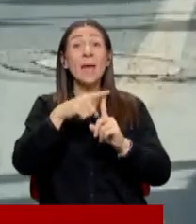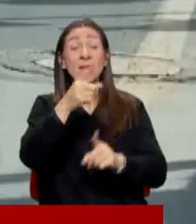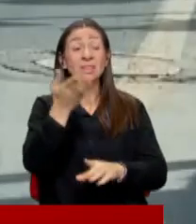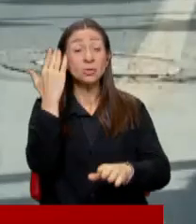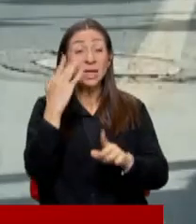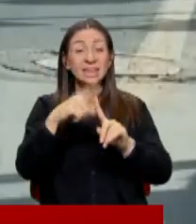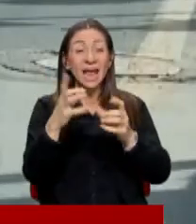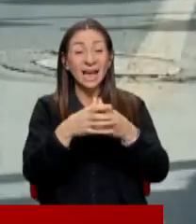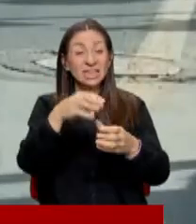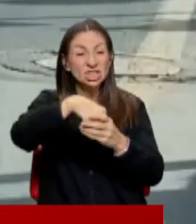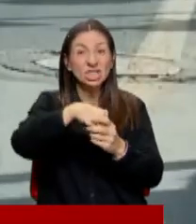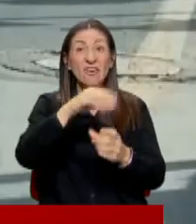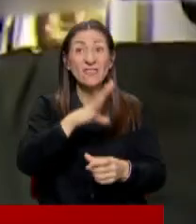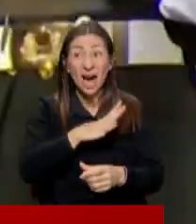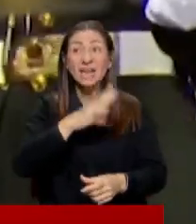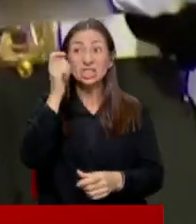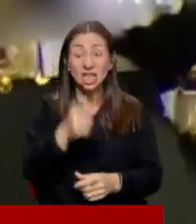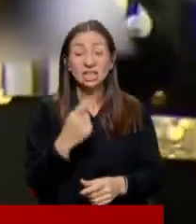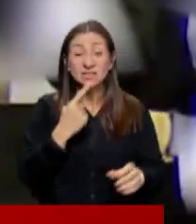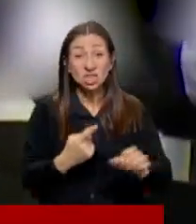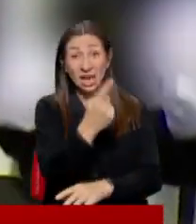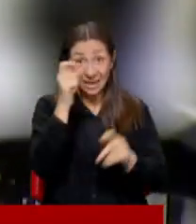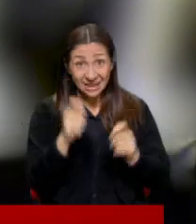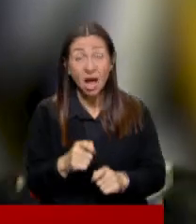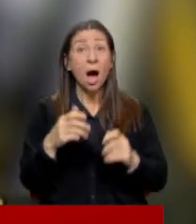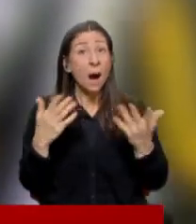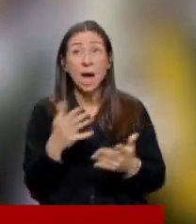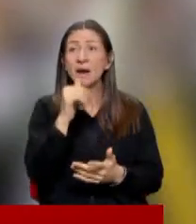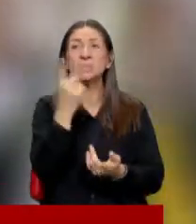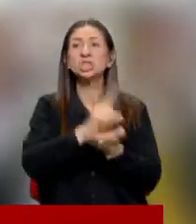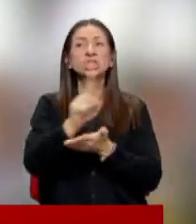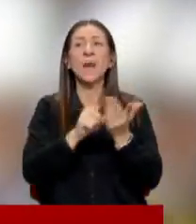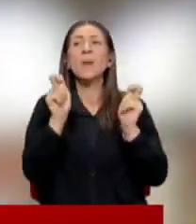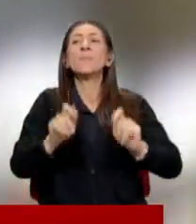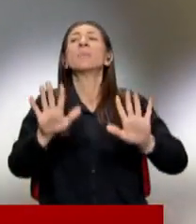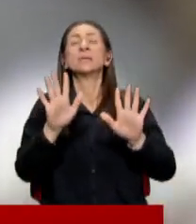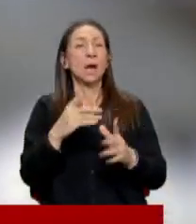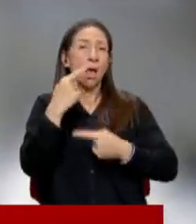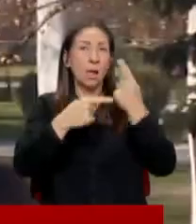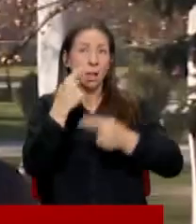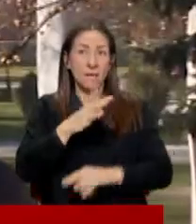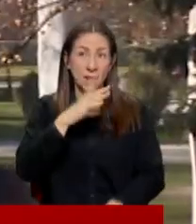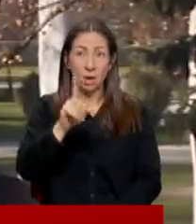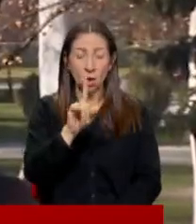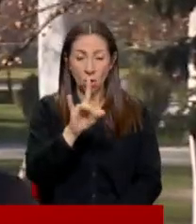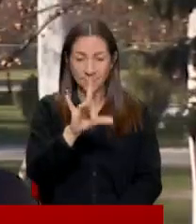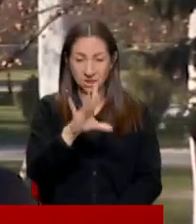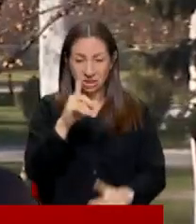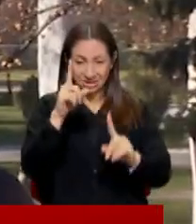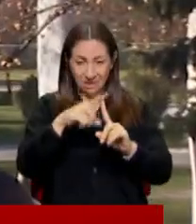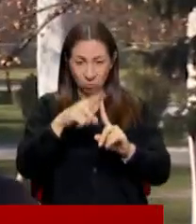önce tarikat yapılanması içinde olduğu gerekçesiyle şikayet edildi. Ancak herhangi bir işlem yapılmadığı iddialar arasında. 15